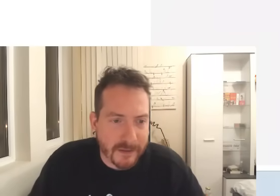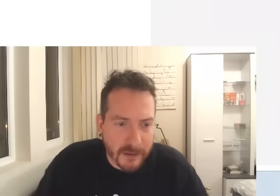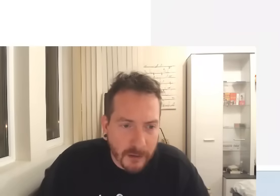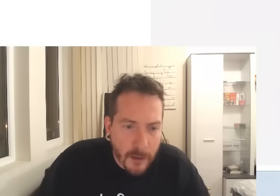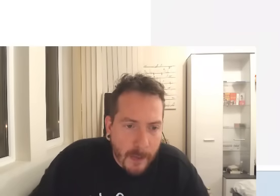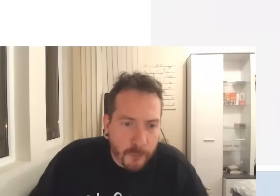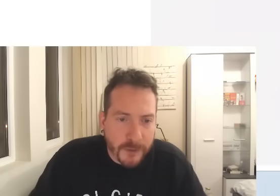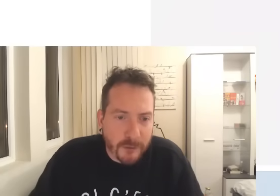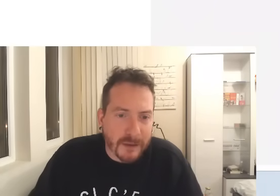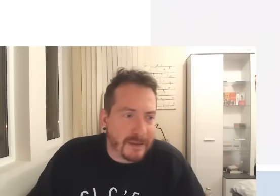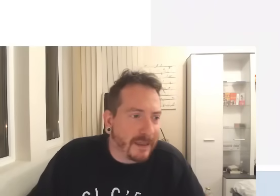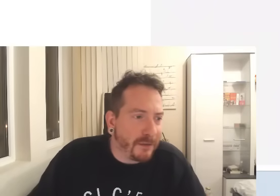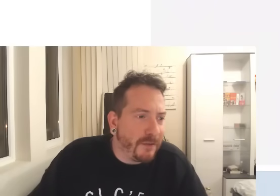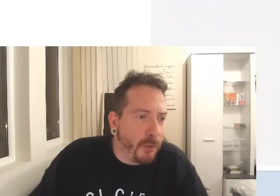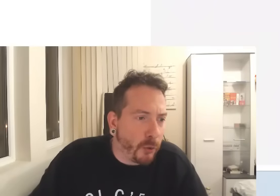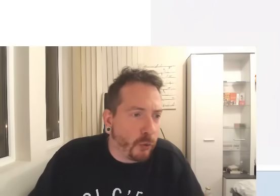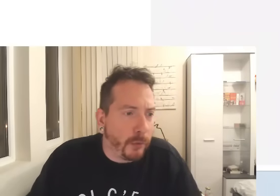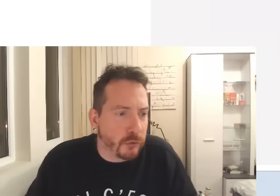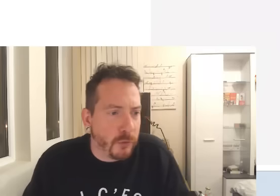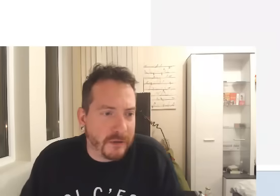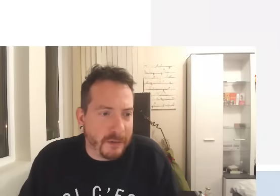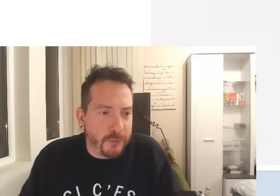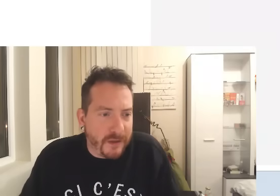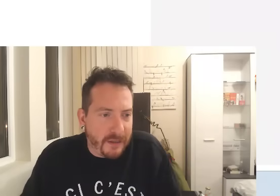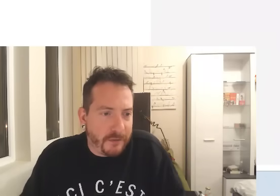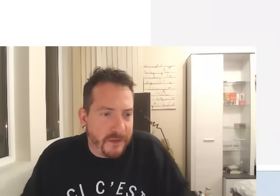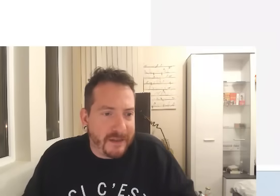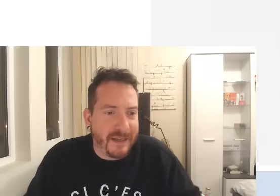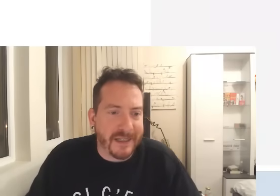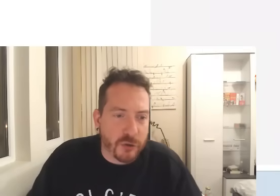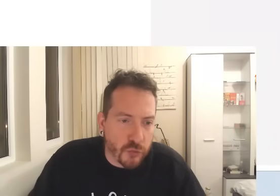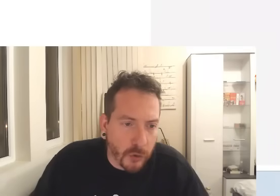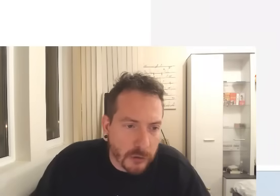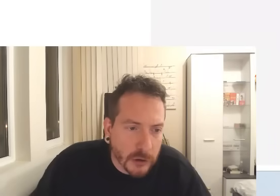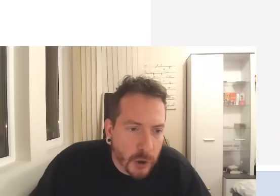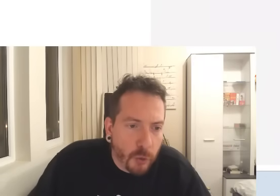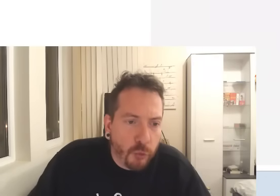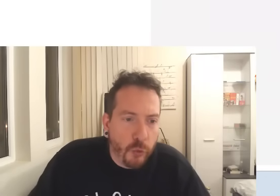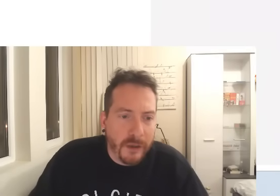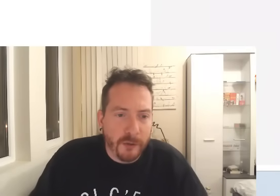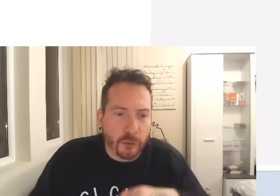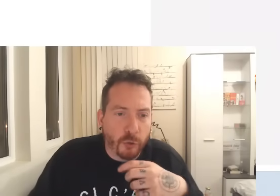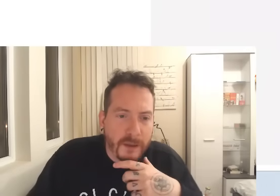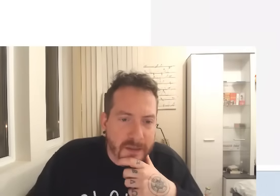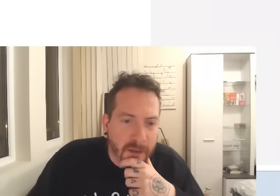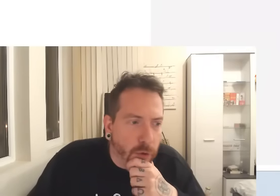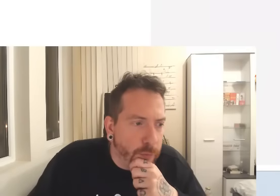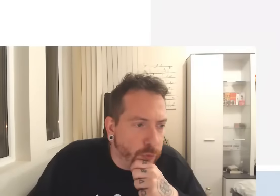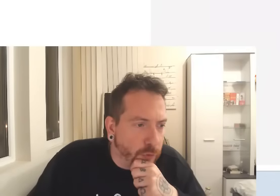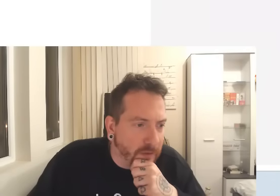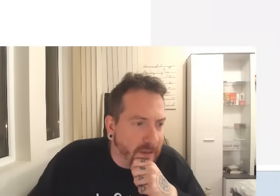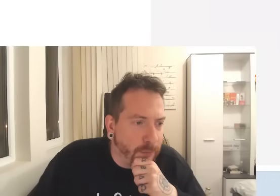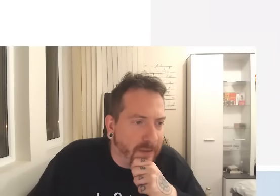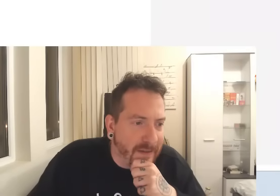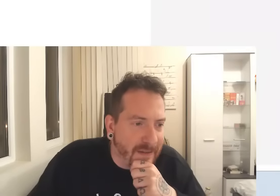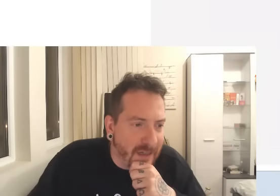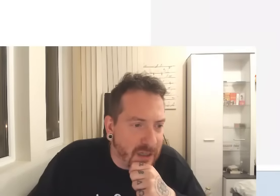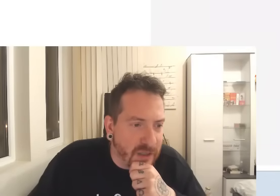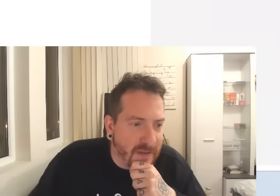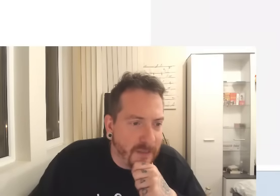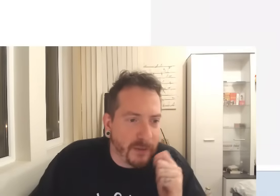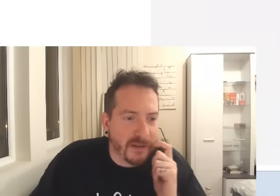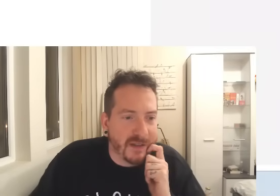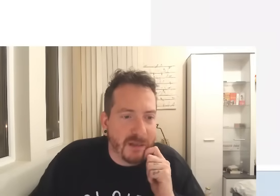Solidarités venait de critiquer vivement le comportement des députés et les filles des derniers jours où est notre humanité commune quand des députés qui